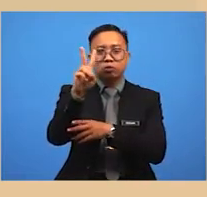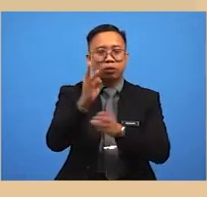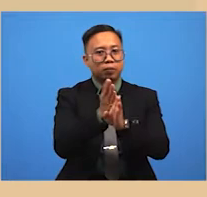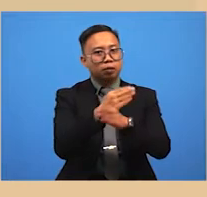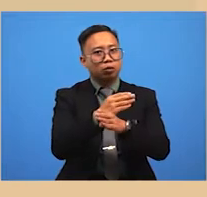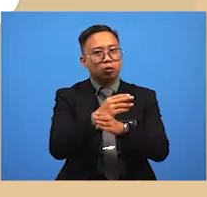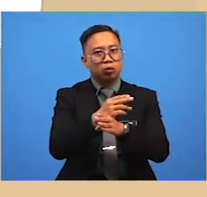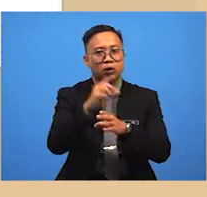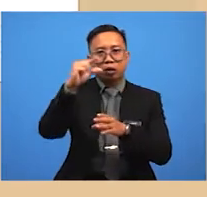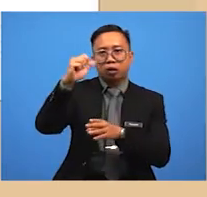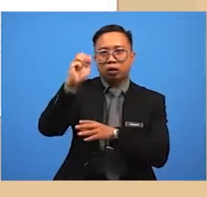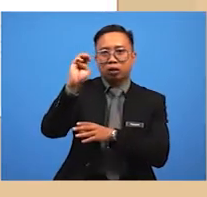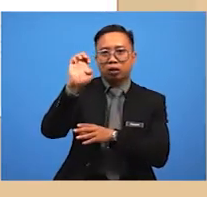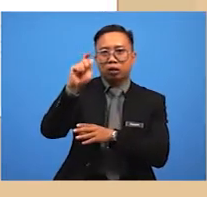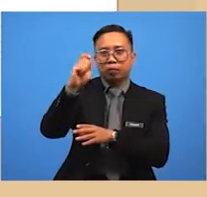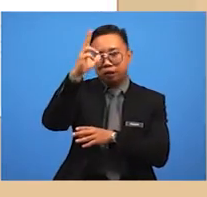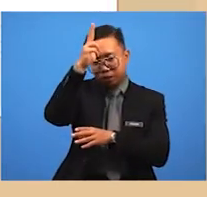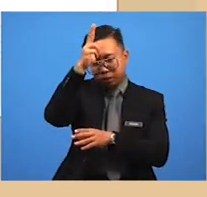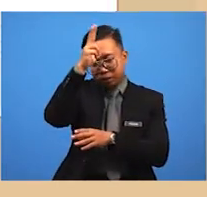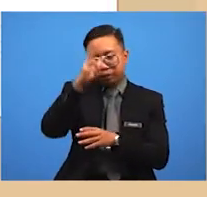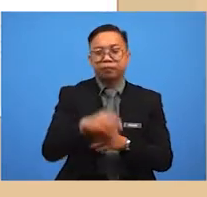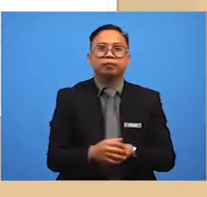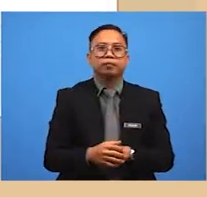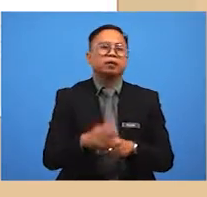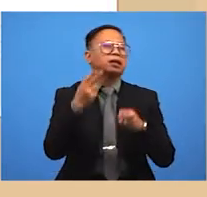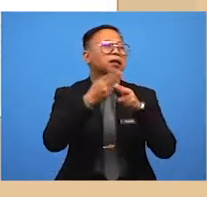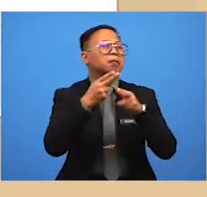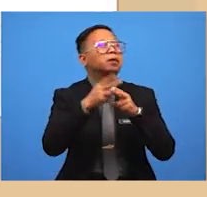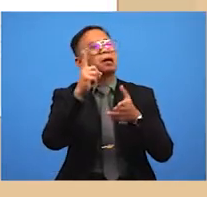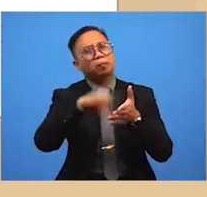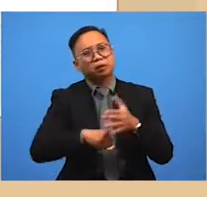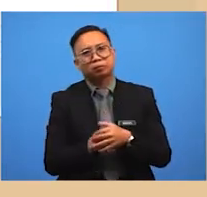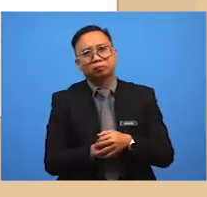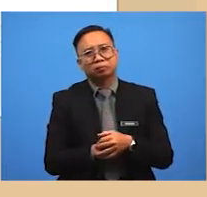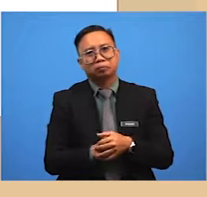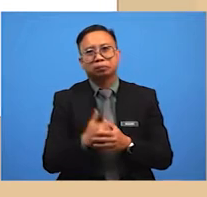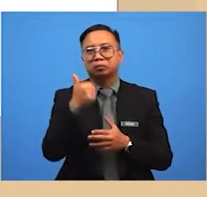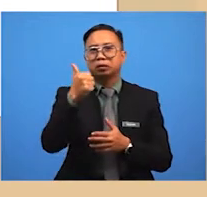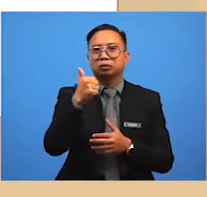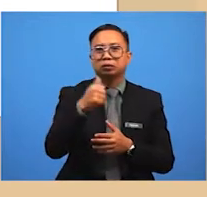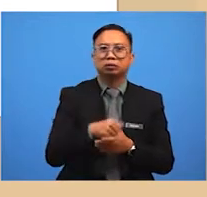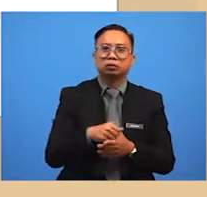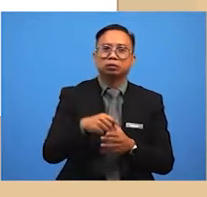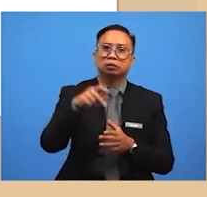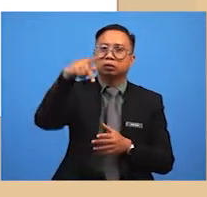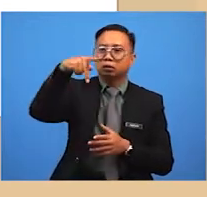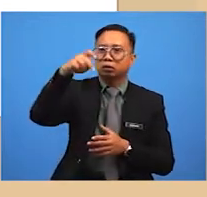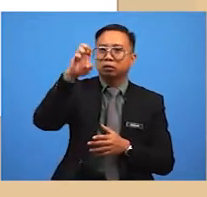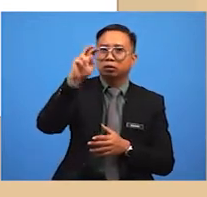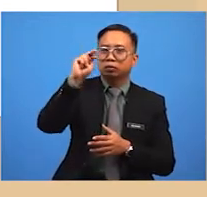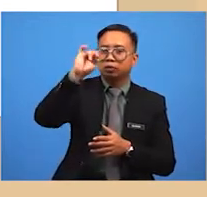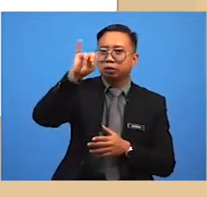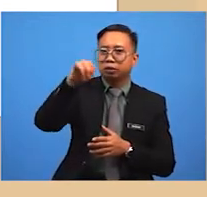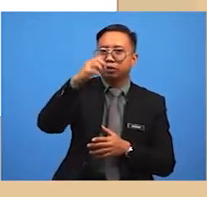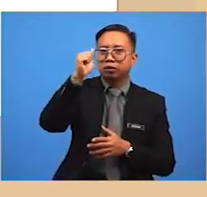jantan. Apakah nama nukleus tersebut? Bagus, murid-murid. Penjana.